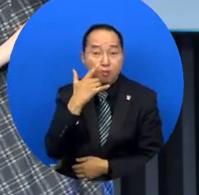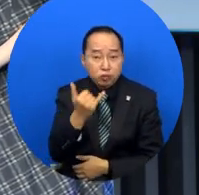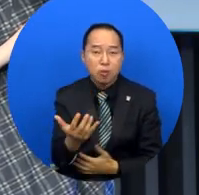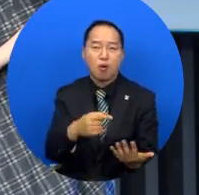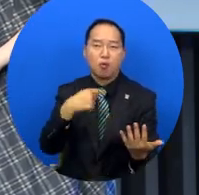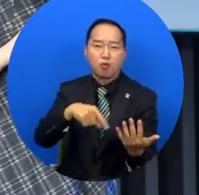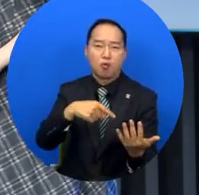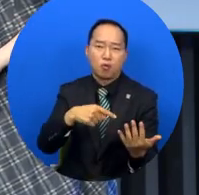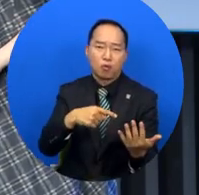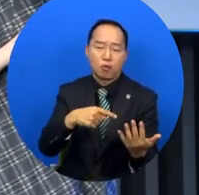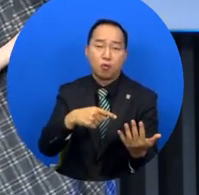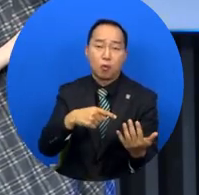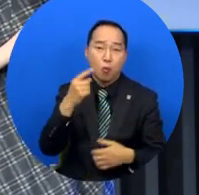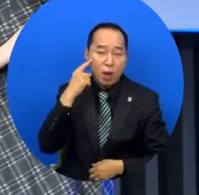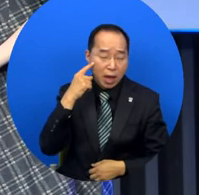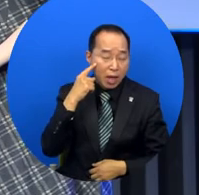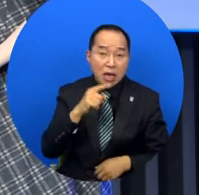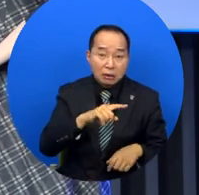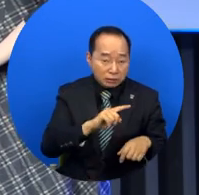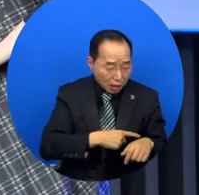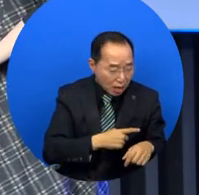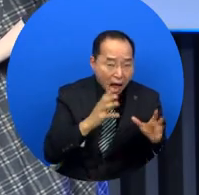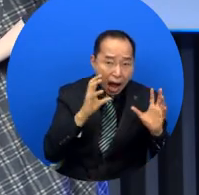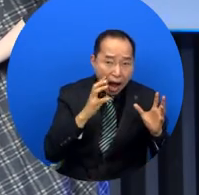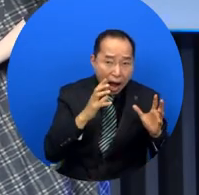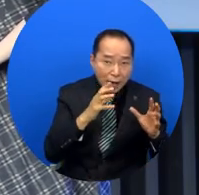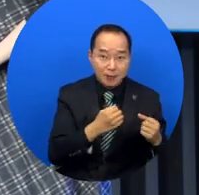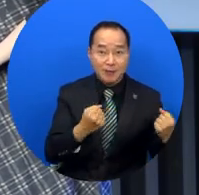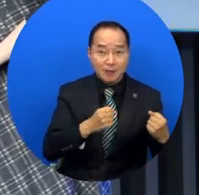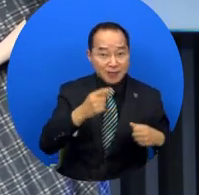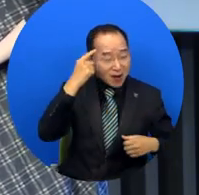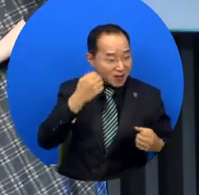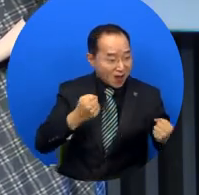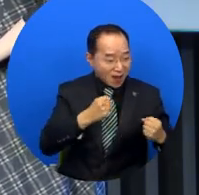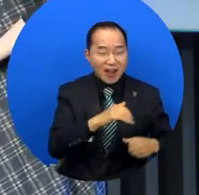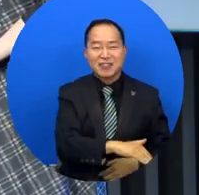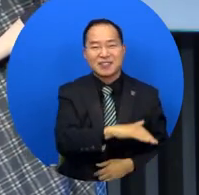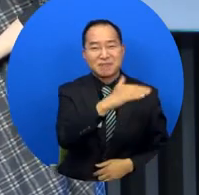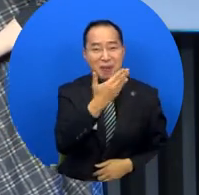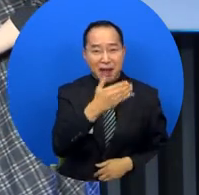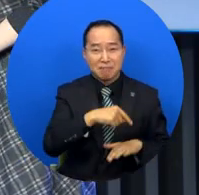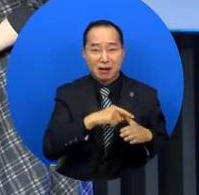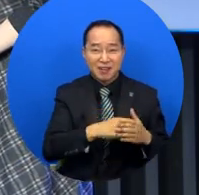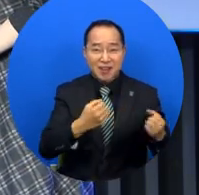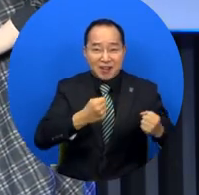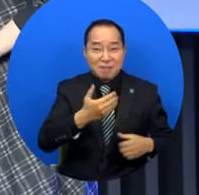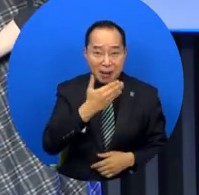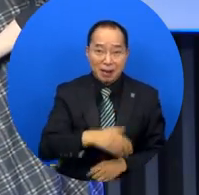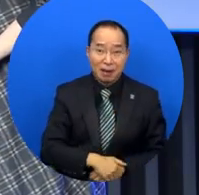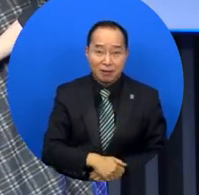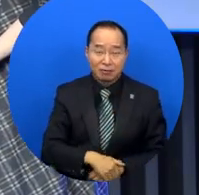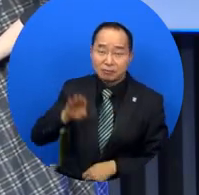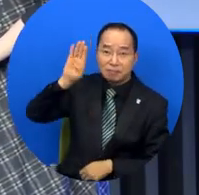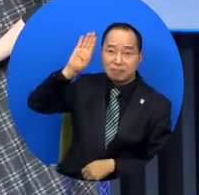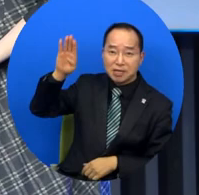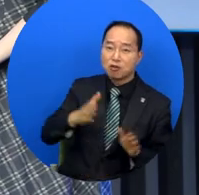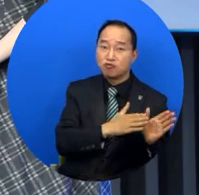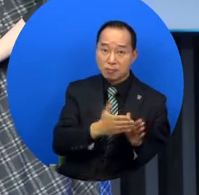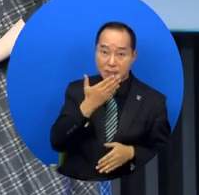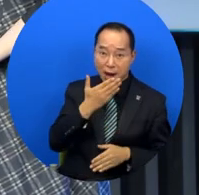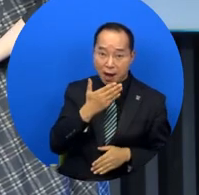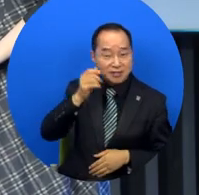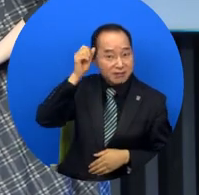트레이닝 그래야만 우리 아이들의 자라남이 더 정신이 건강하고 마음이 건강하고 또 더